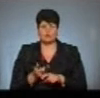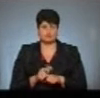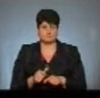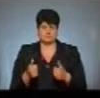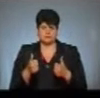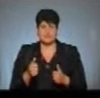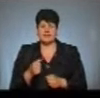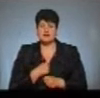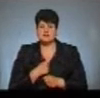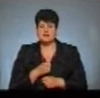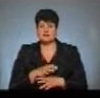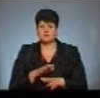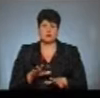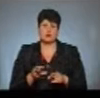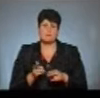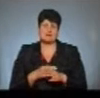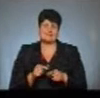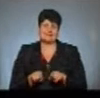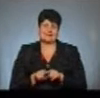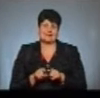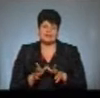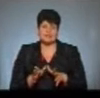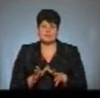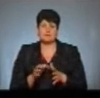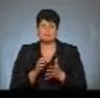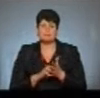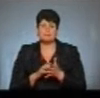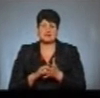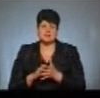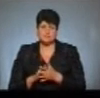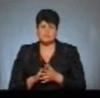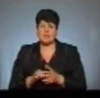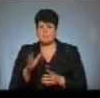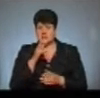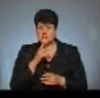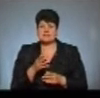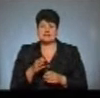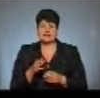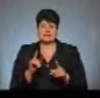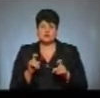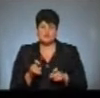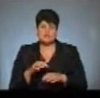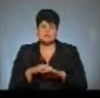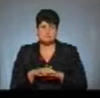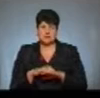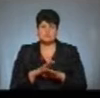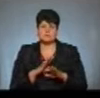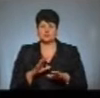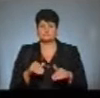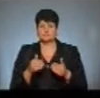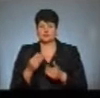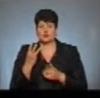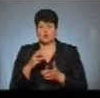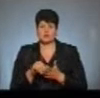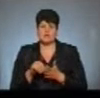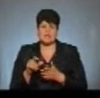На жаль, не обійшлося без таких гірких причинок, адже під час тестування з математики було видалено 3 учасників, під